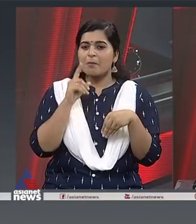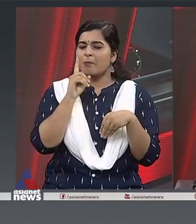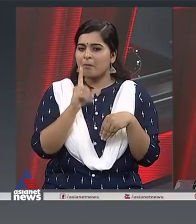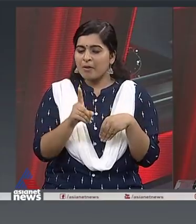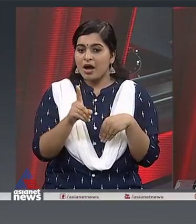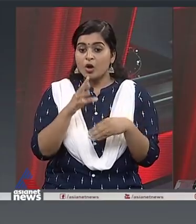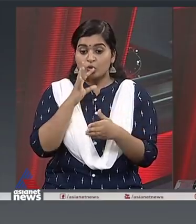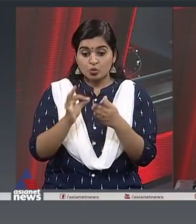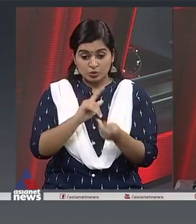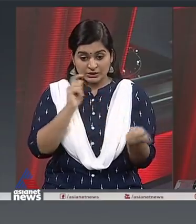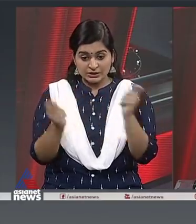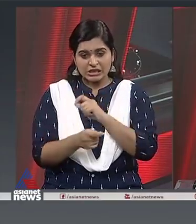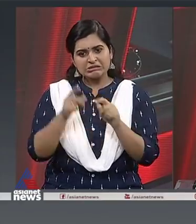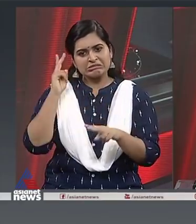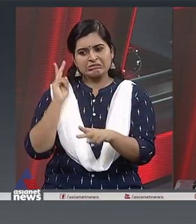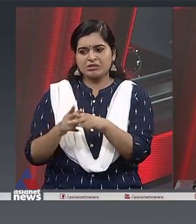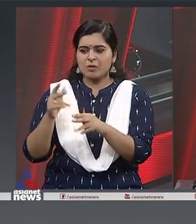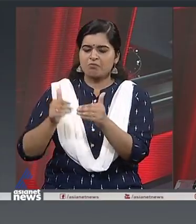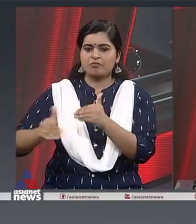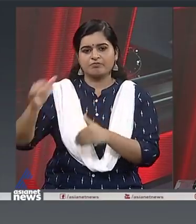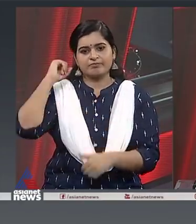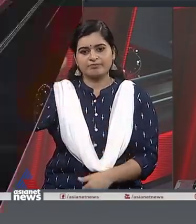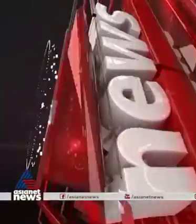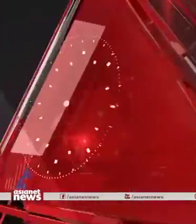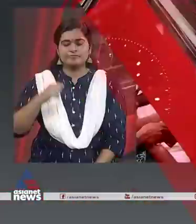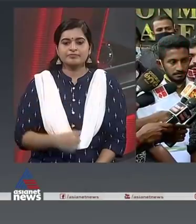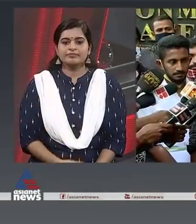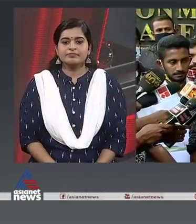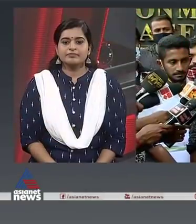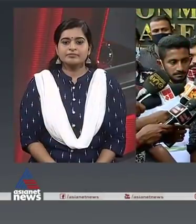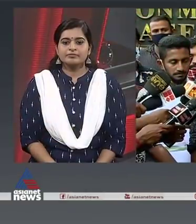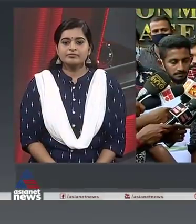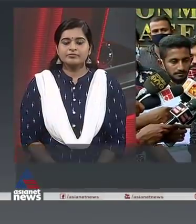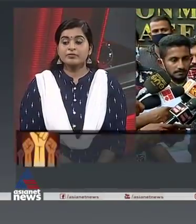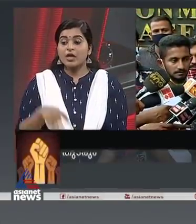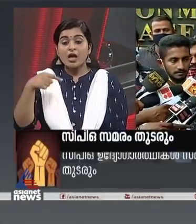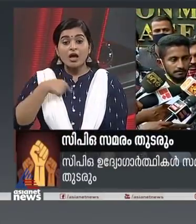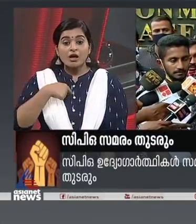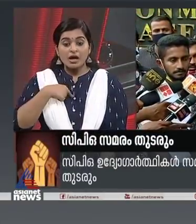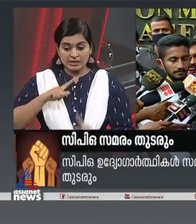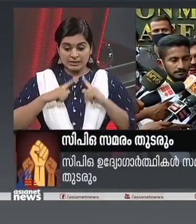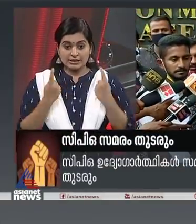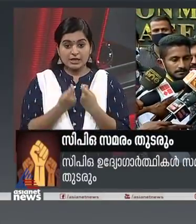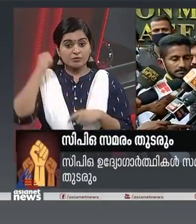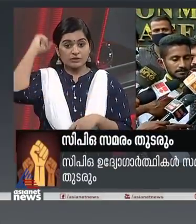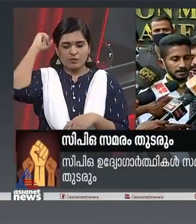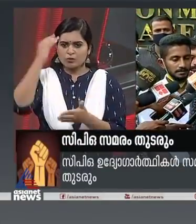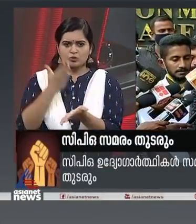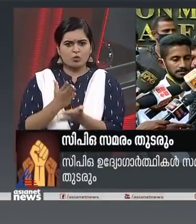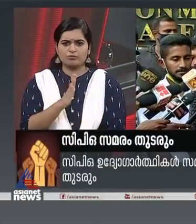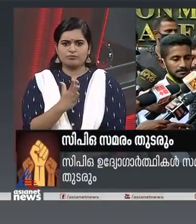സമരം ശക്തമായി തുടരുമെന്ന് ഉദ്യോഗാർത്ഥികൾ പറഞ്ഞു. സമരം അവസാനിപ്പിച്ചിട്ടില്ല, സമരം ശക്തമായി തന്നെ തുടരും. കാര്യം